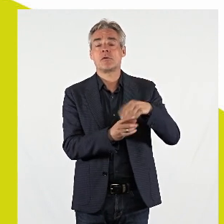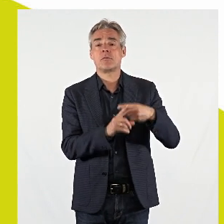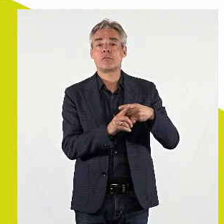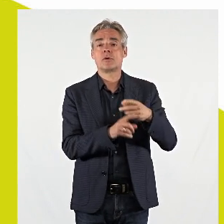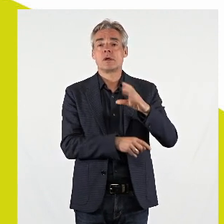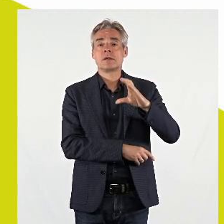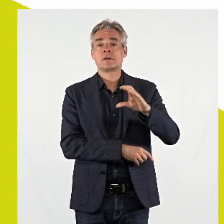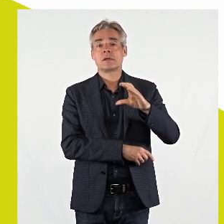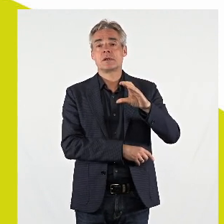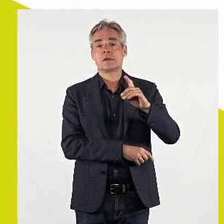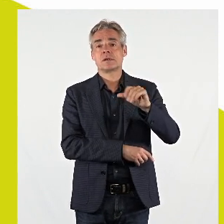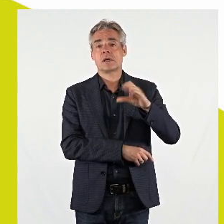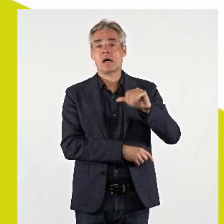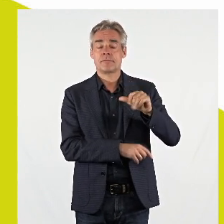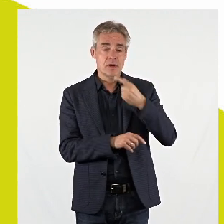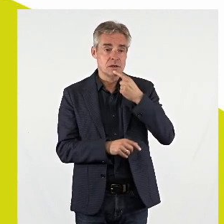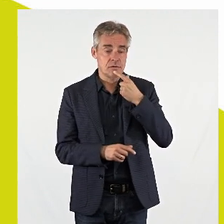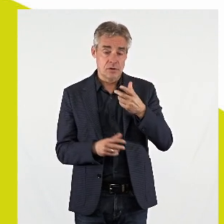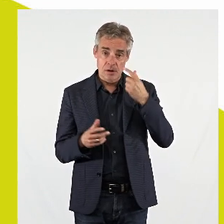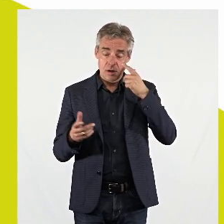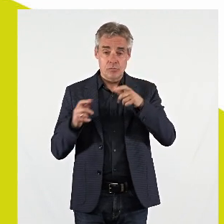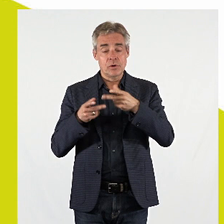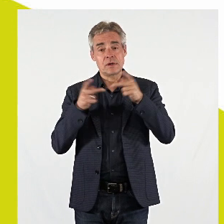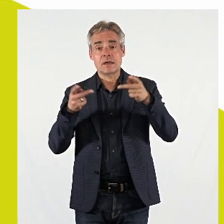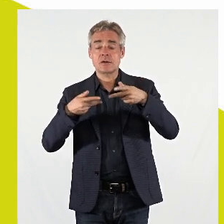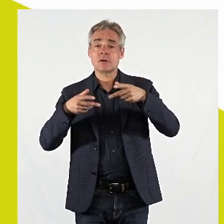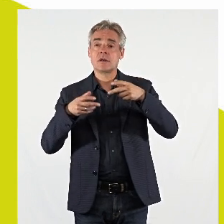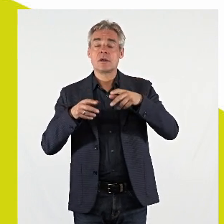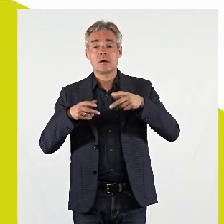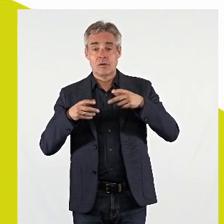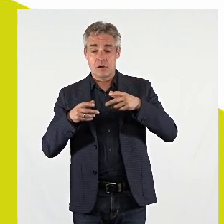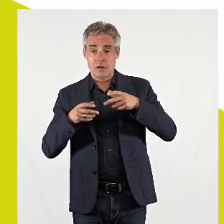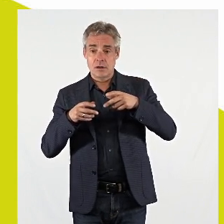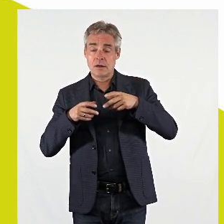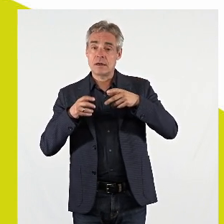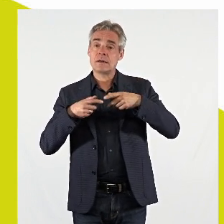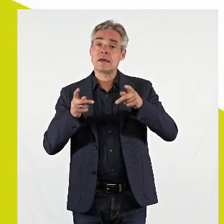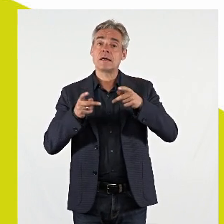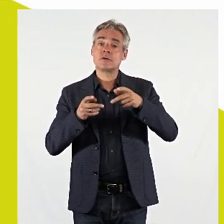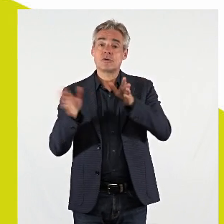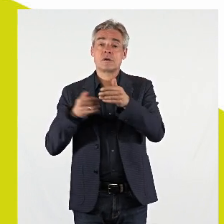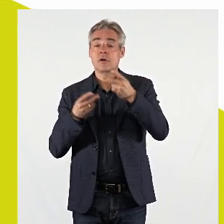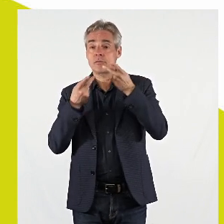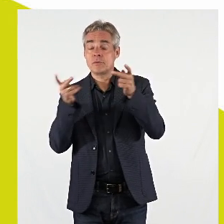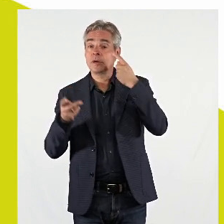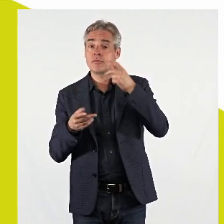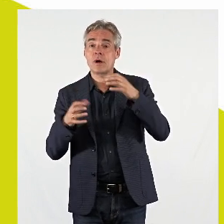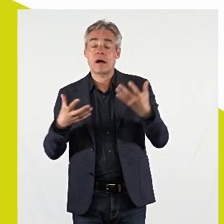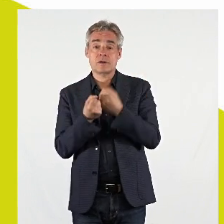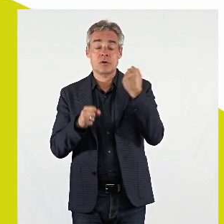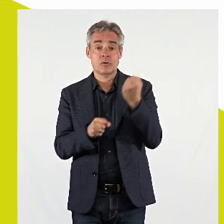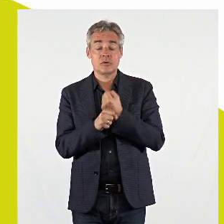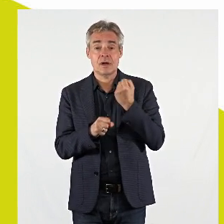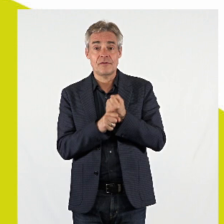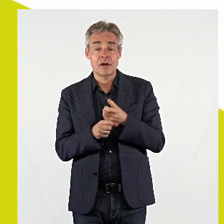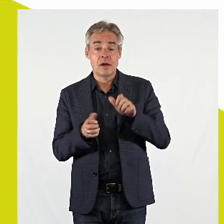attendu sur la déclaration par le secteur public des accidents de travail n'est toujours pas paru. Donc, notre rapport a été publié en